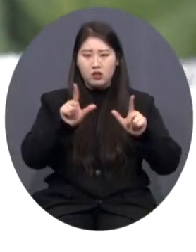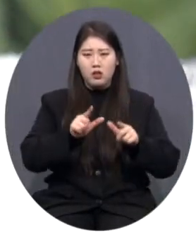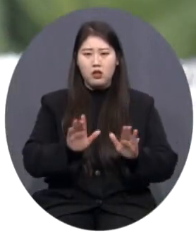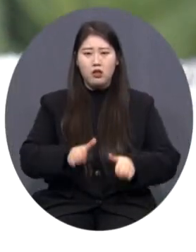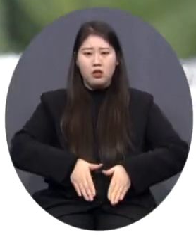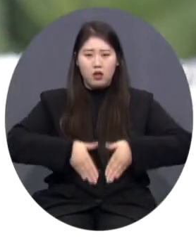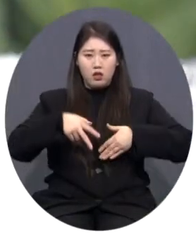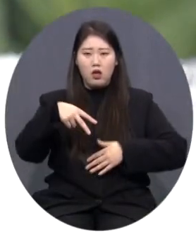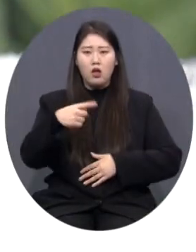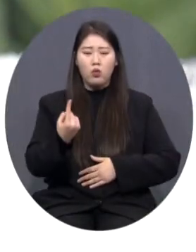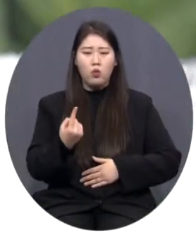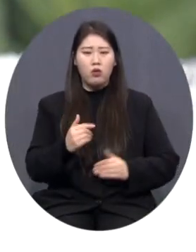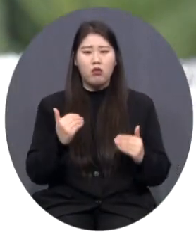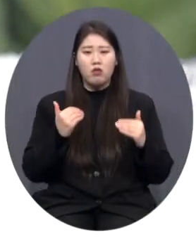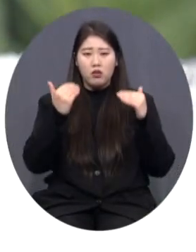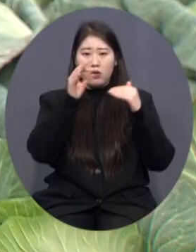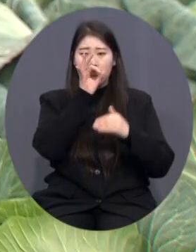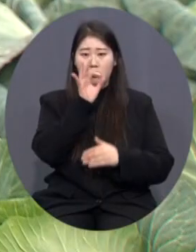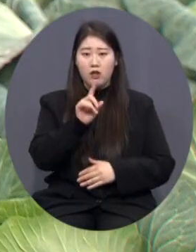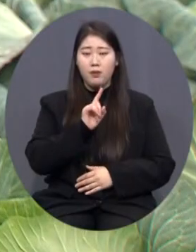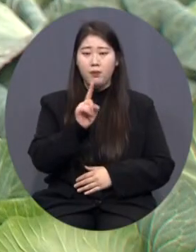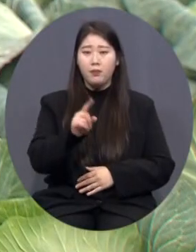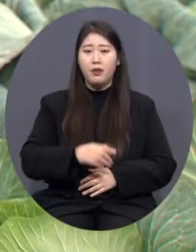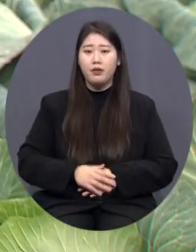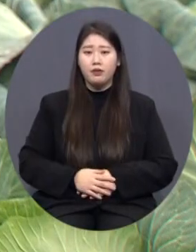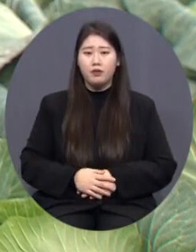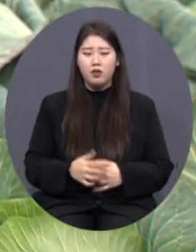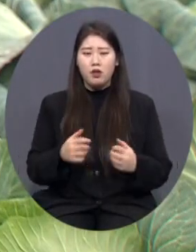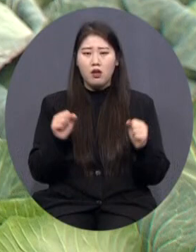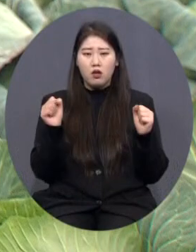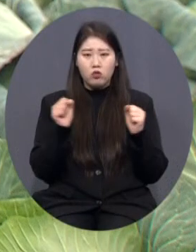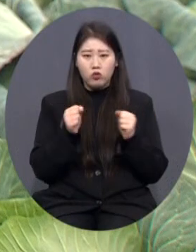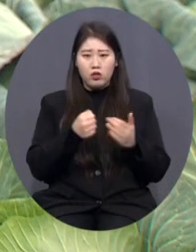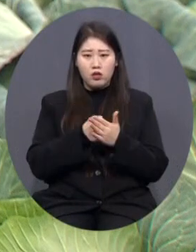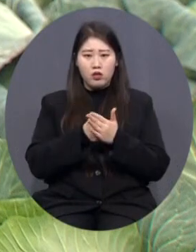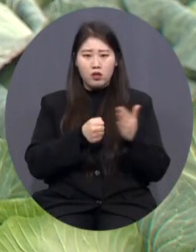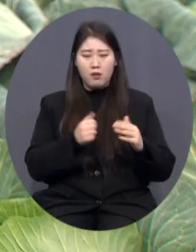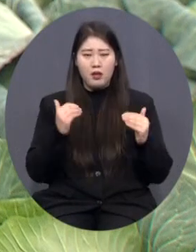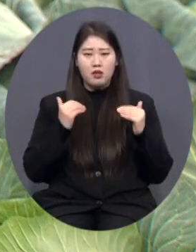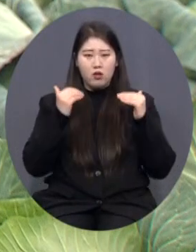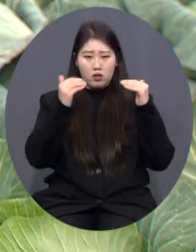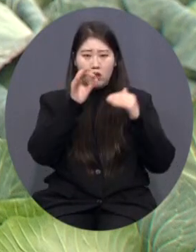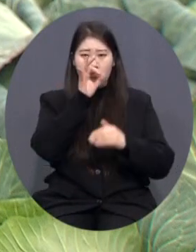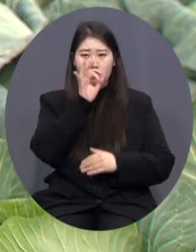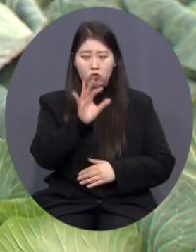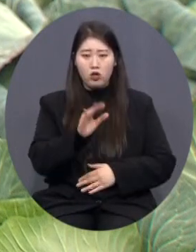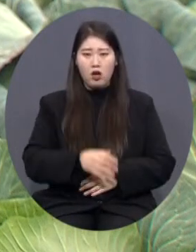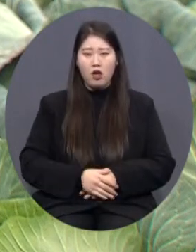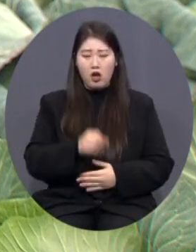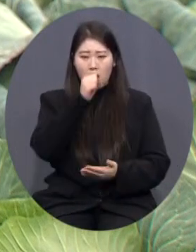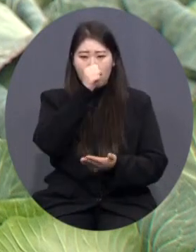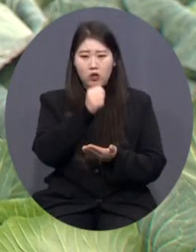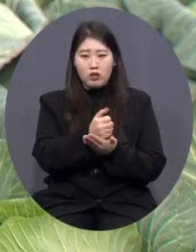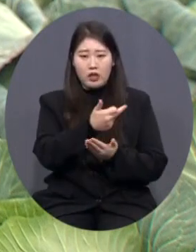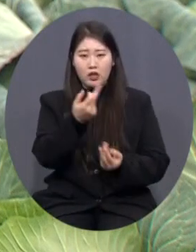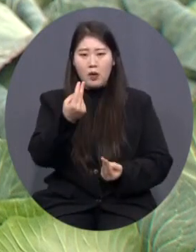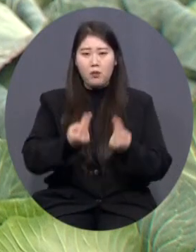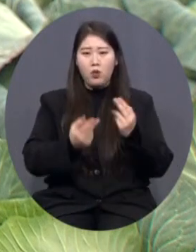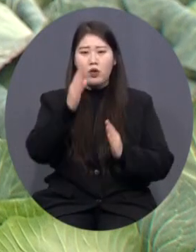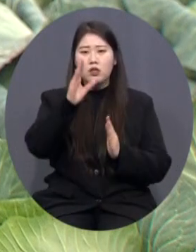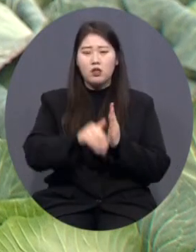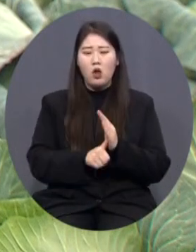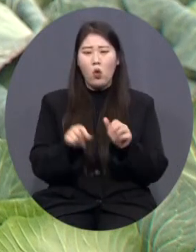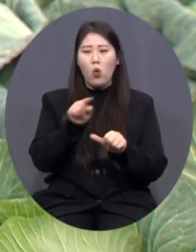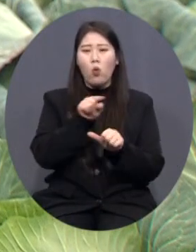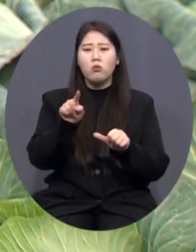이상 자라지 않는다는 점. 언피해로 생육이 멈춰버린 양배추입니다. 이 정상적인 크기의 양배추와 비교했을 때